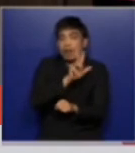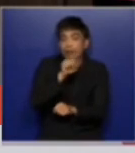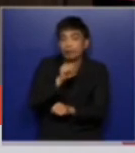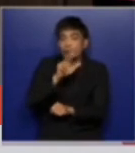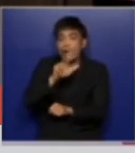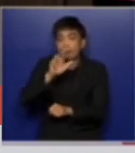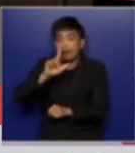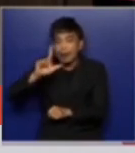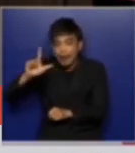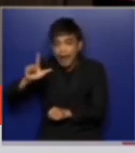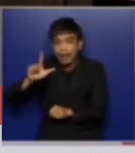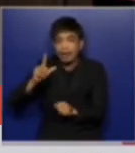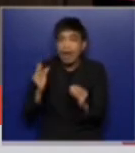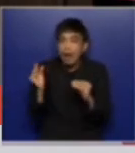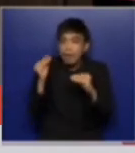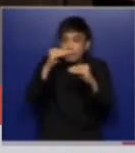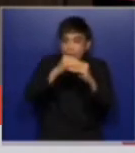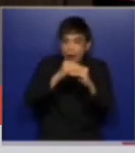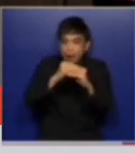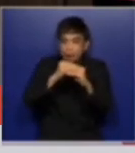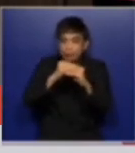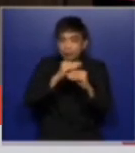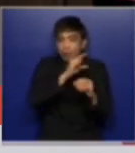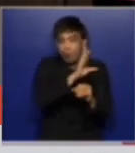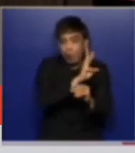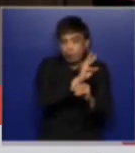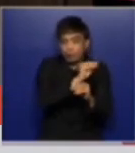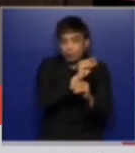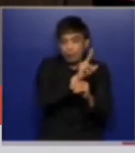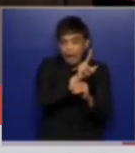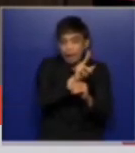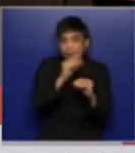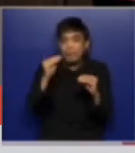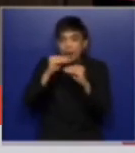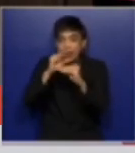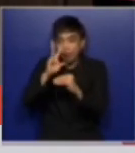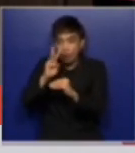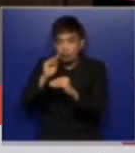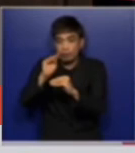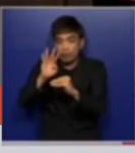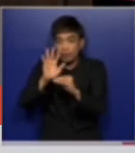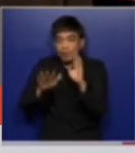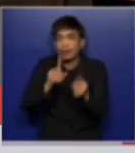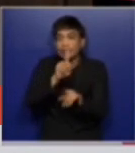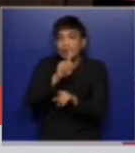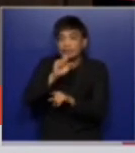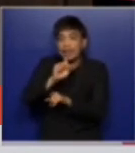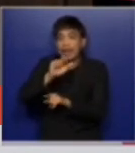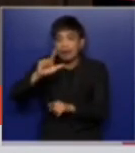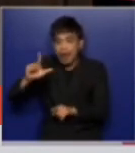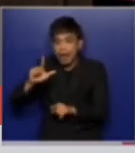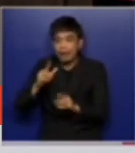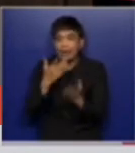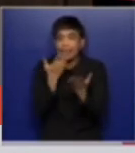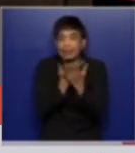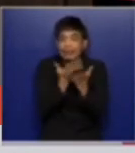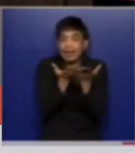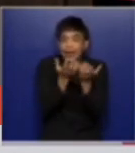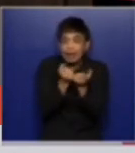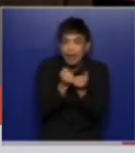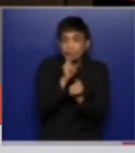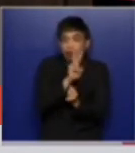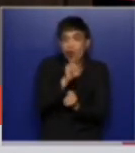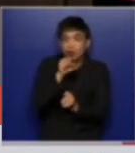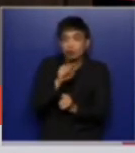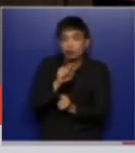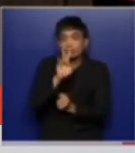จากปีงบประมาณ2563จำนวน 100,000 ล้านมีประมาณการรายรับอยู่ที่ 2.67 ล้านล้านนั้